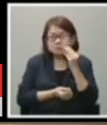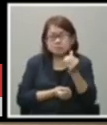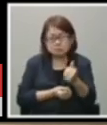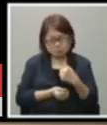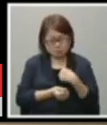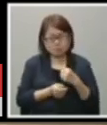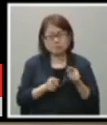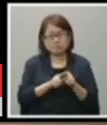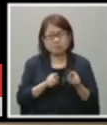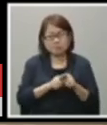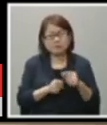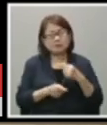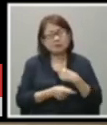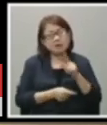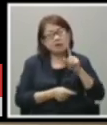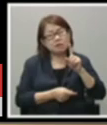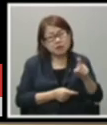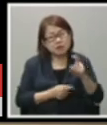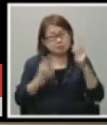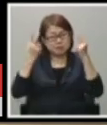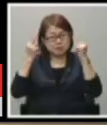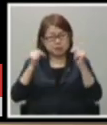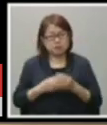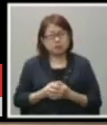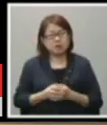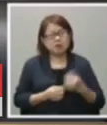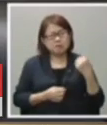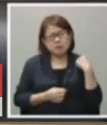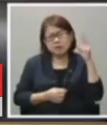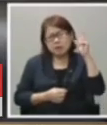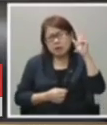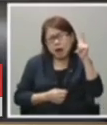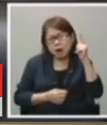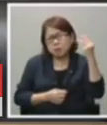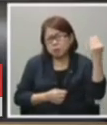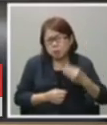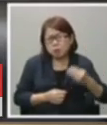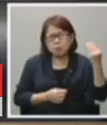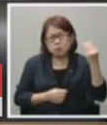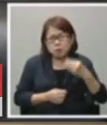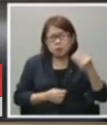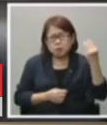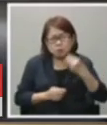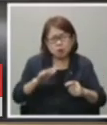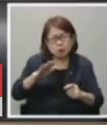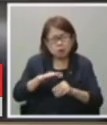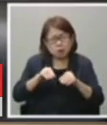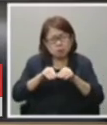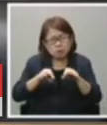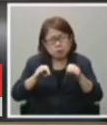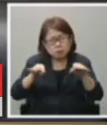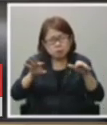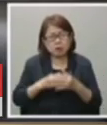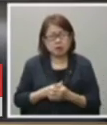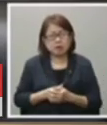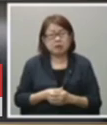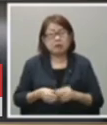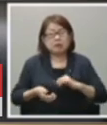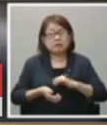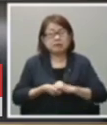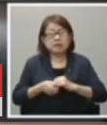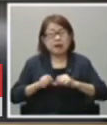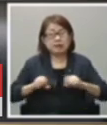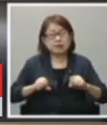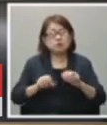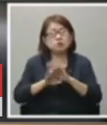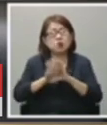ากเรียนถามท่านนายกก็คือว่ามันมีข่าวออกมาตลอดครับสัญญายกเลิกไม่ต้องมี